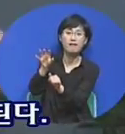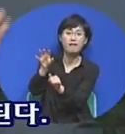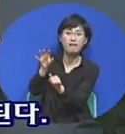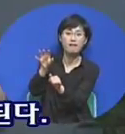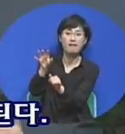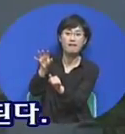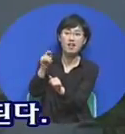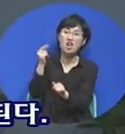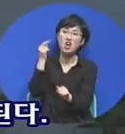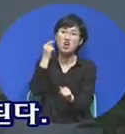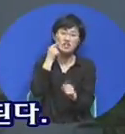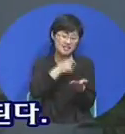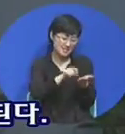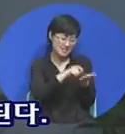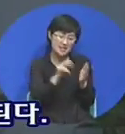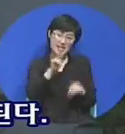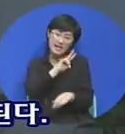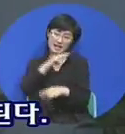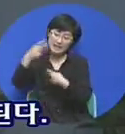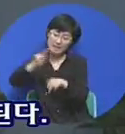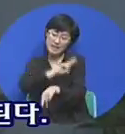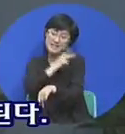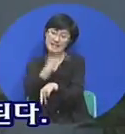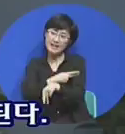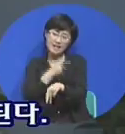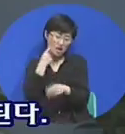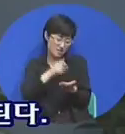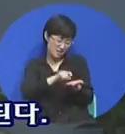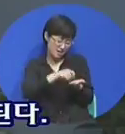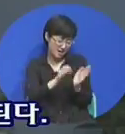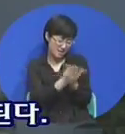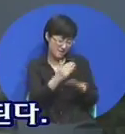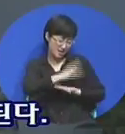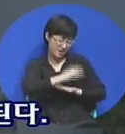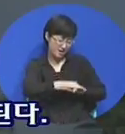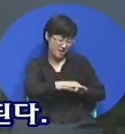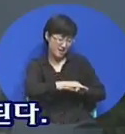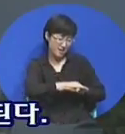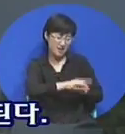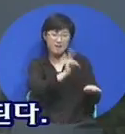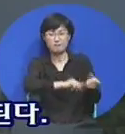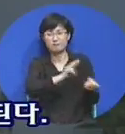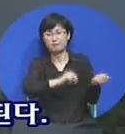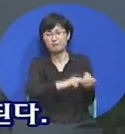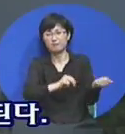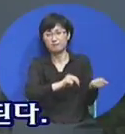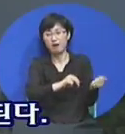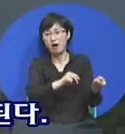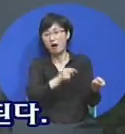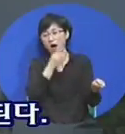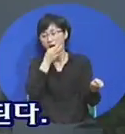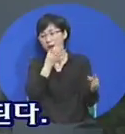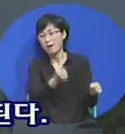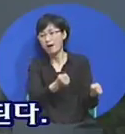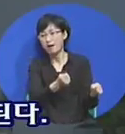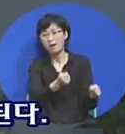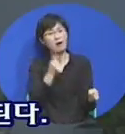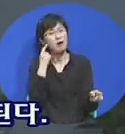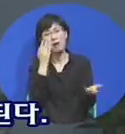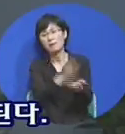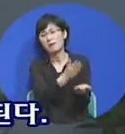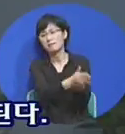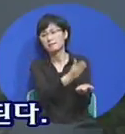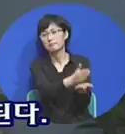팔아먹으려고요. 자꾸 거짓말하잖아요. And they try to seek profits off of that by publishing their own books regarding this. 그 목사 그러면 안 돼요. Pastors should not be at that kind of level.